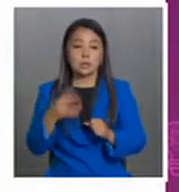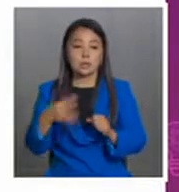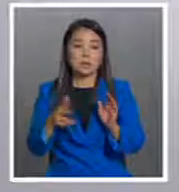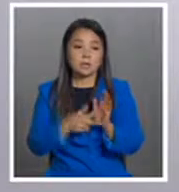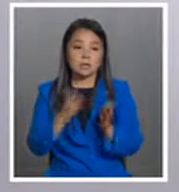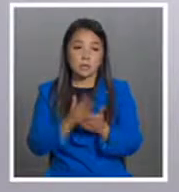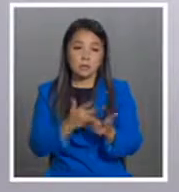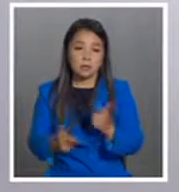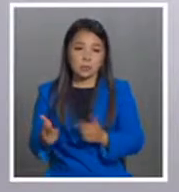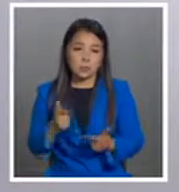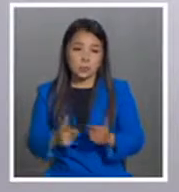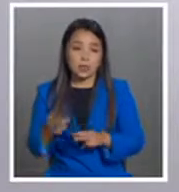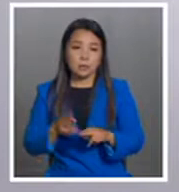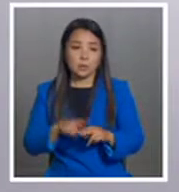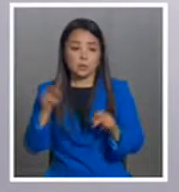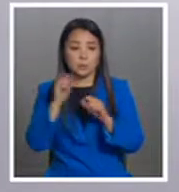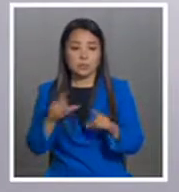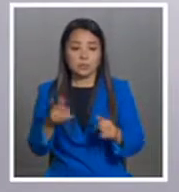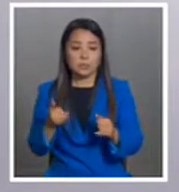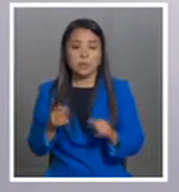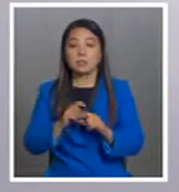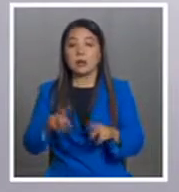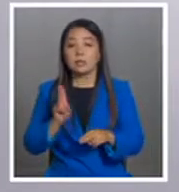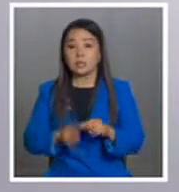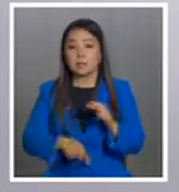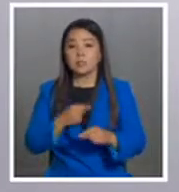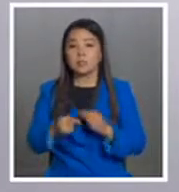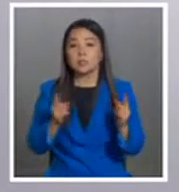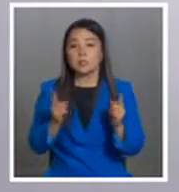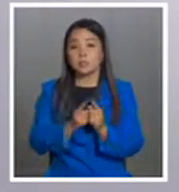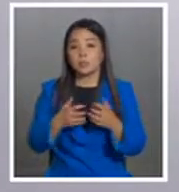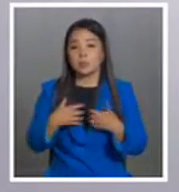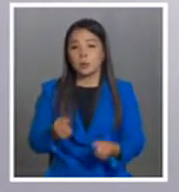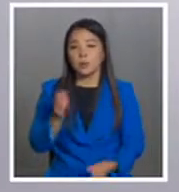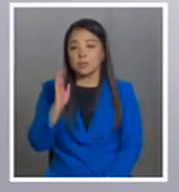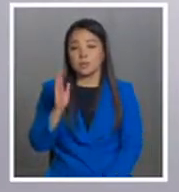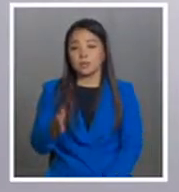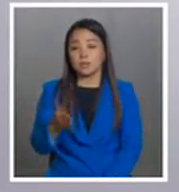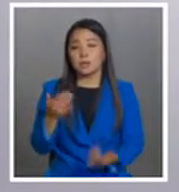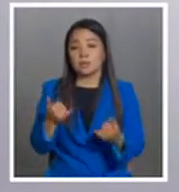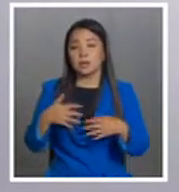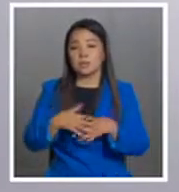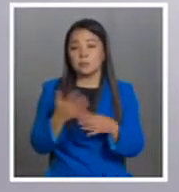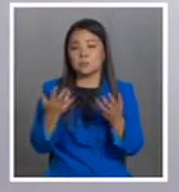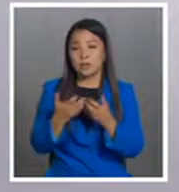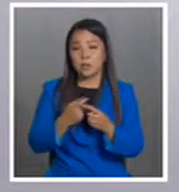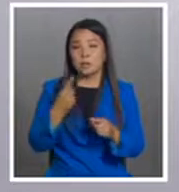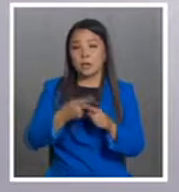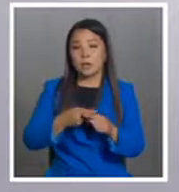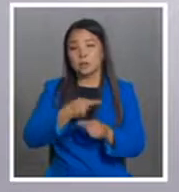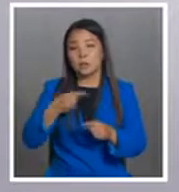дайындаған екен. Осымен оқушылар, біз бүгінгі сабағымызды аяқтаймыз. Біз сіздермен шамаларды берілген сандарға кері